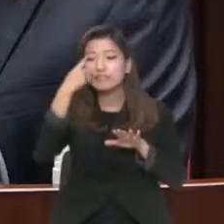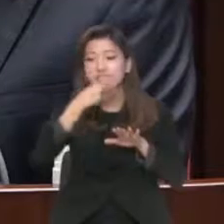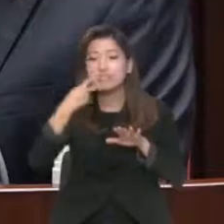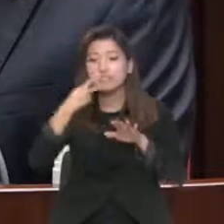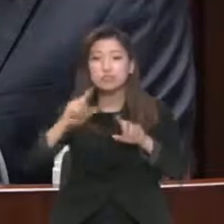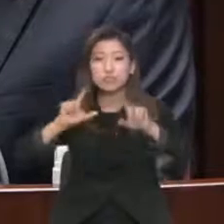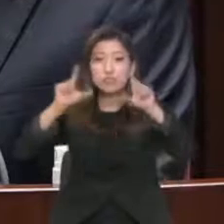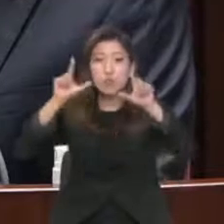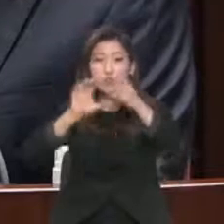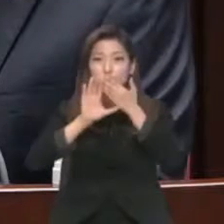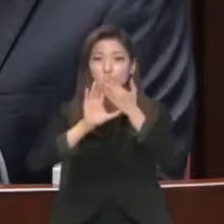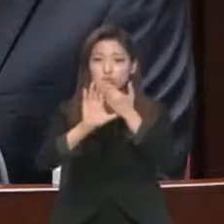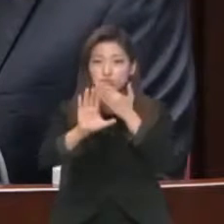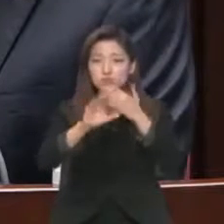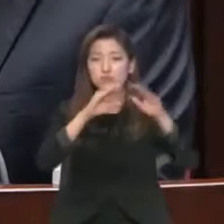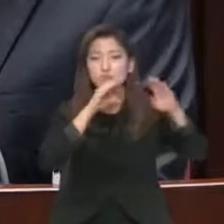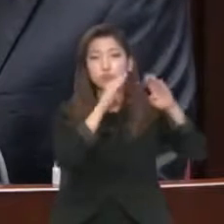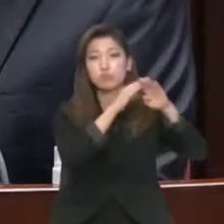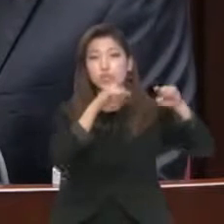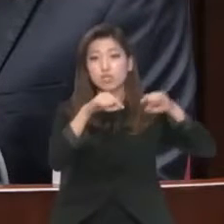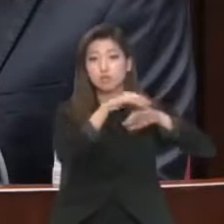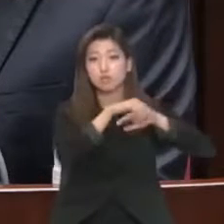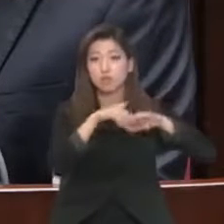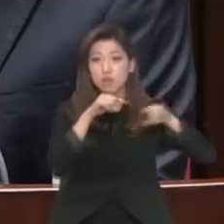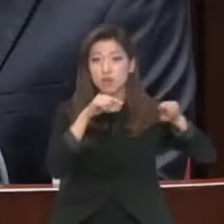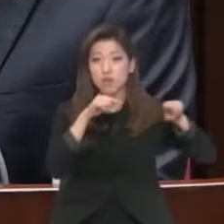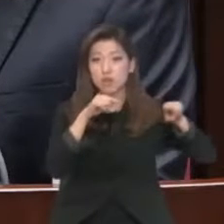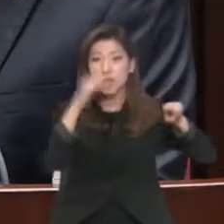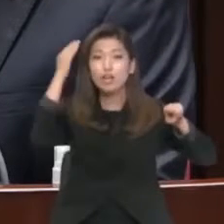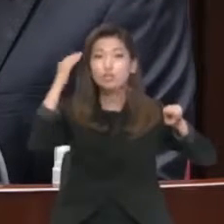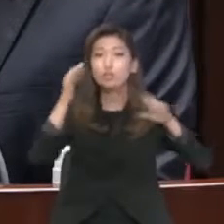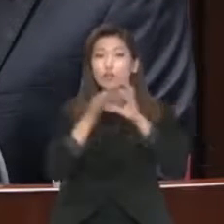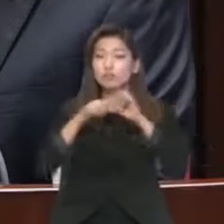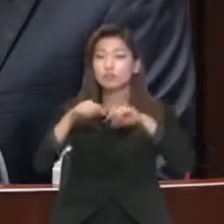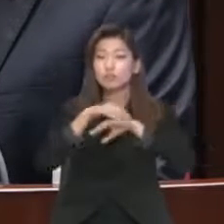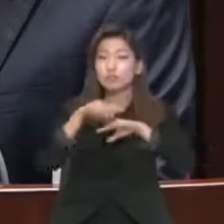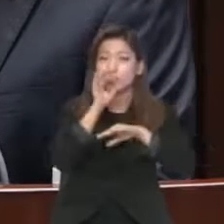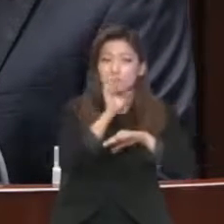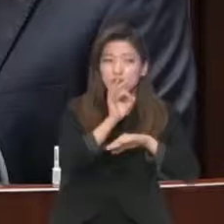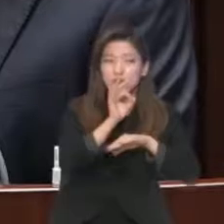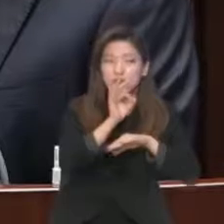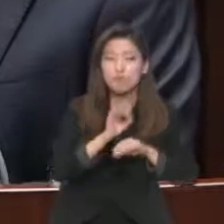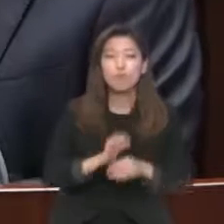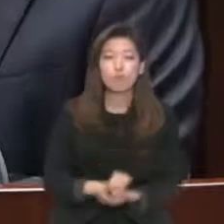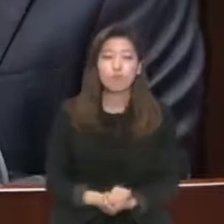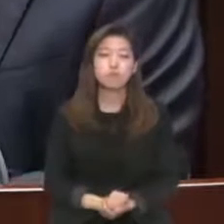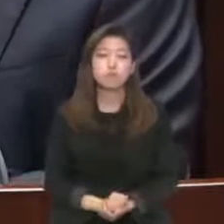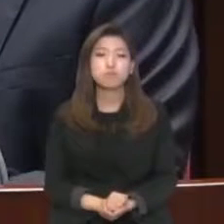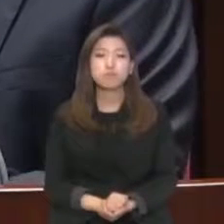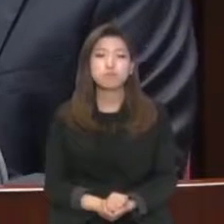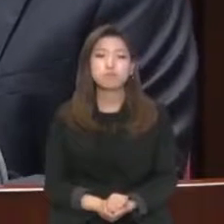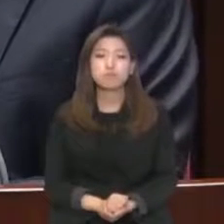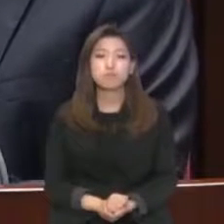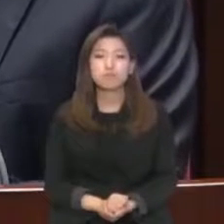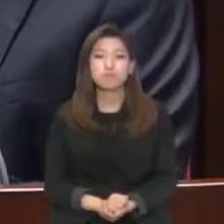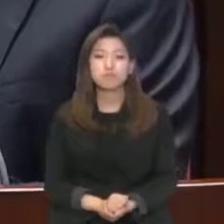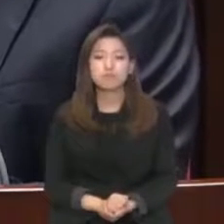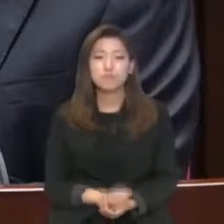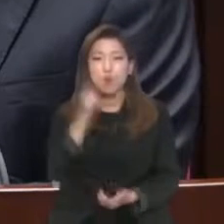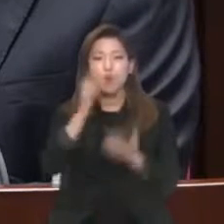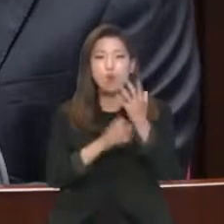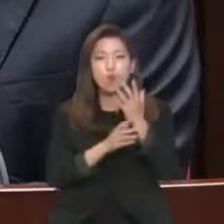보여진 북의 그 대남 전략의 기조는 그거를 평화 공세다, 통일 전선 전술이다